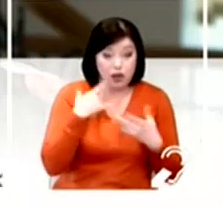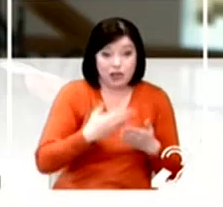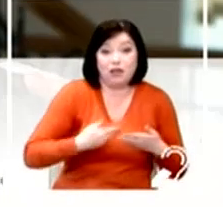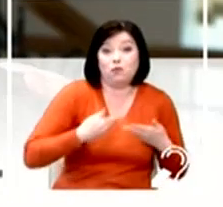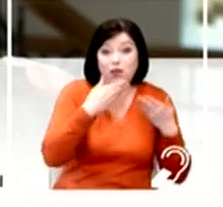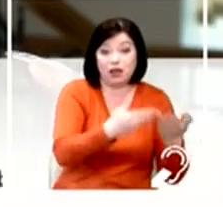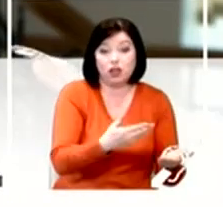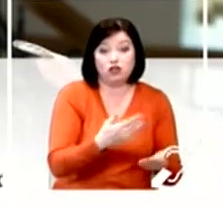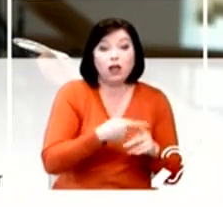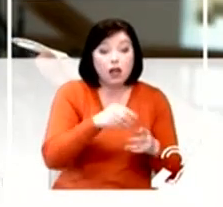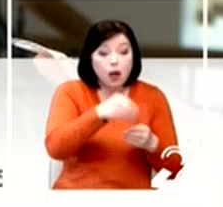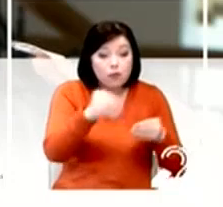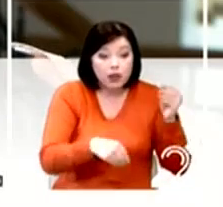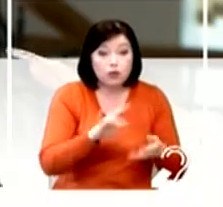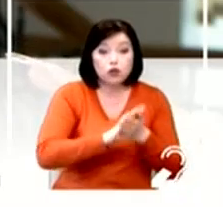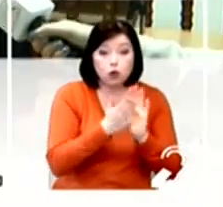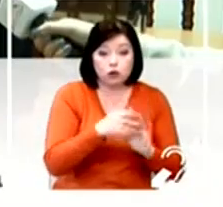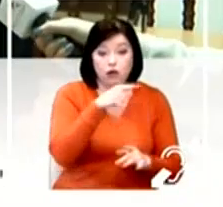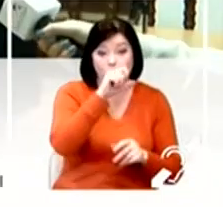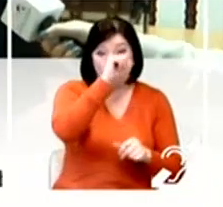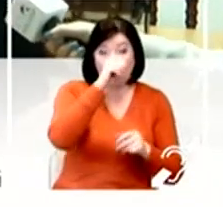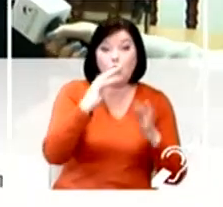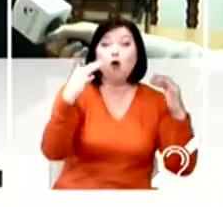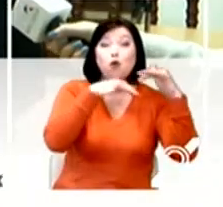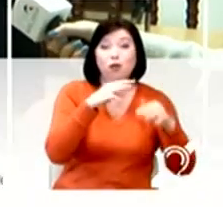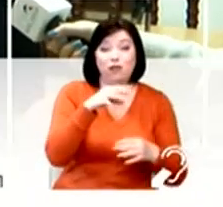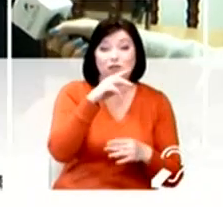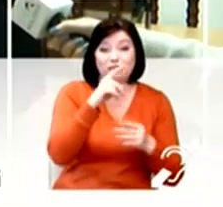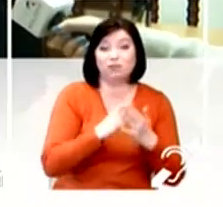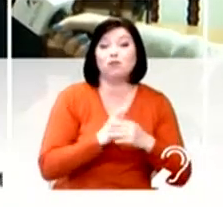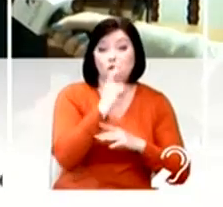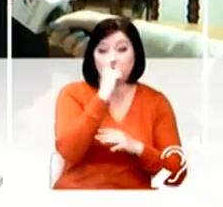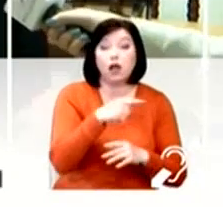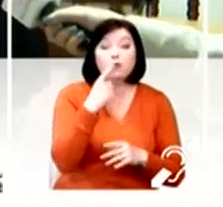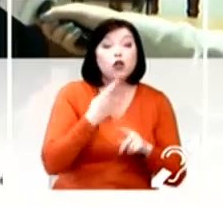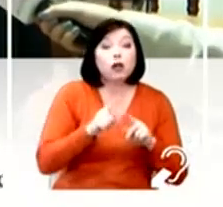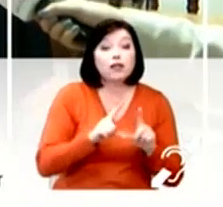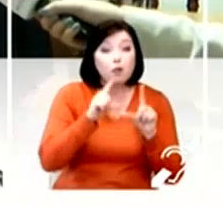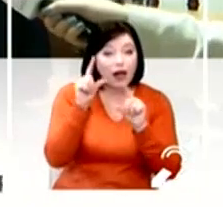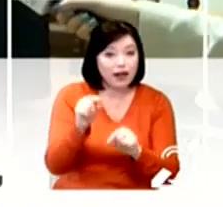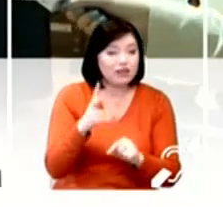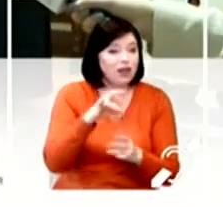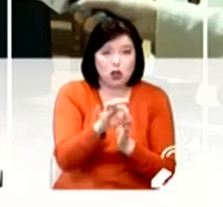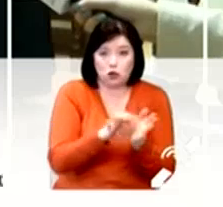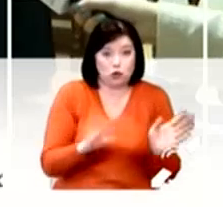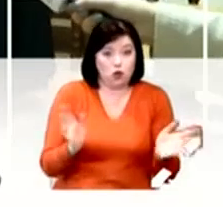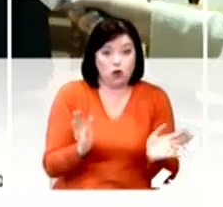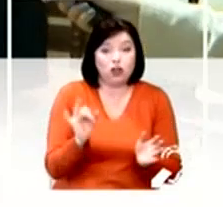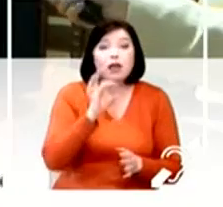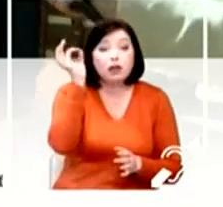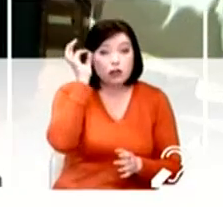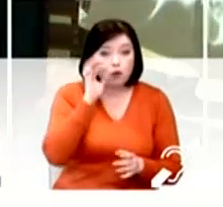oficial semnat de conducerea muntele Athos. În replică, acuzatorii au spus că această deplasare nu este urgentă și au